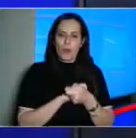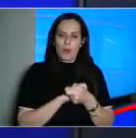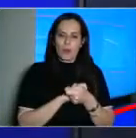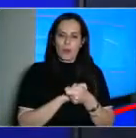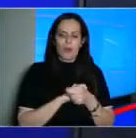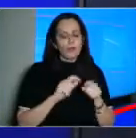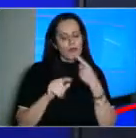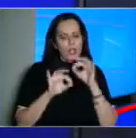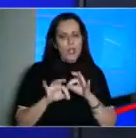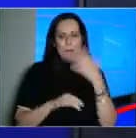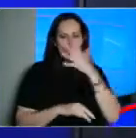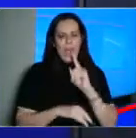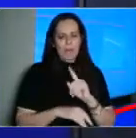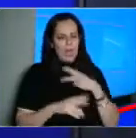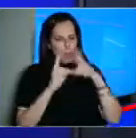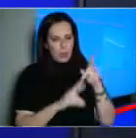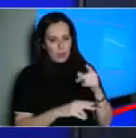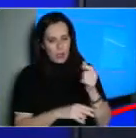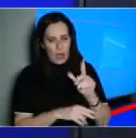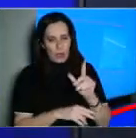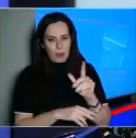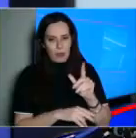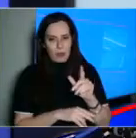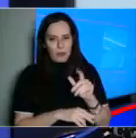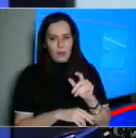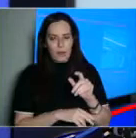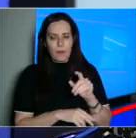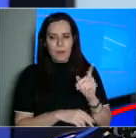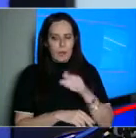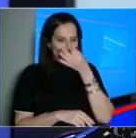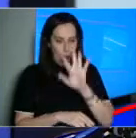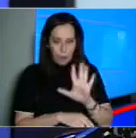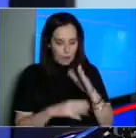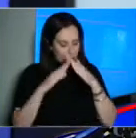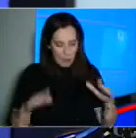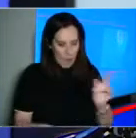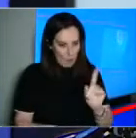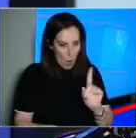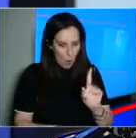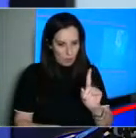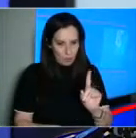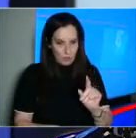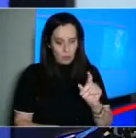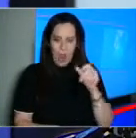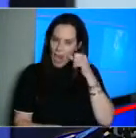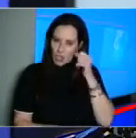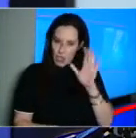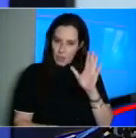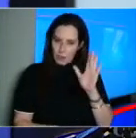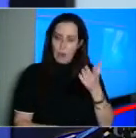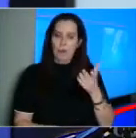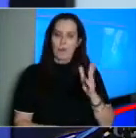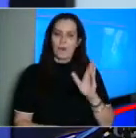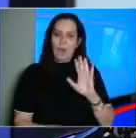מזוהה עם מזרחים. אני עוצר אותך כשנייה, כי עברית היא שפה חשובה. הם לא עוזבים את המעברות. נכון. כאילו, בוא